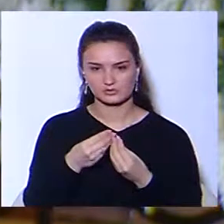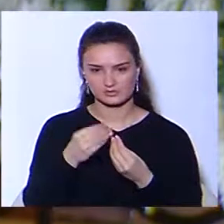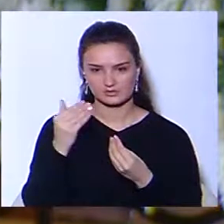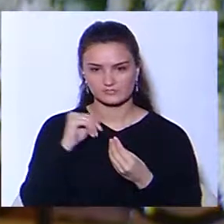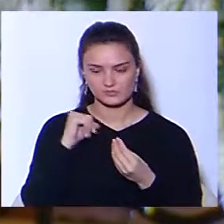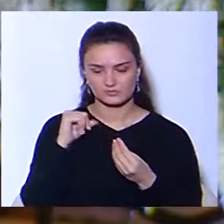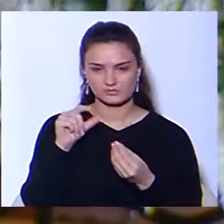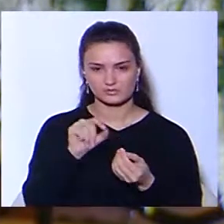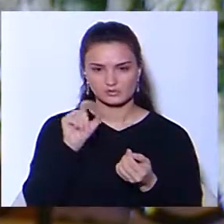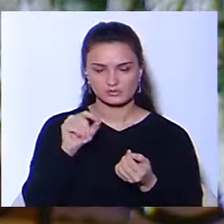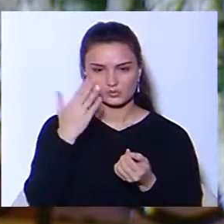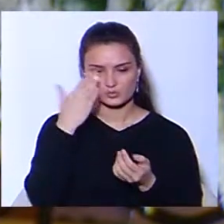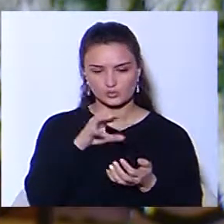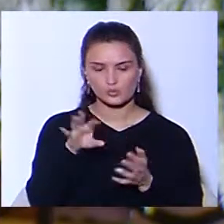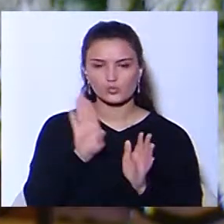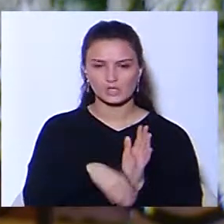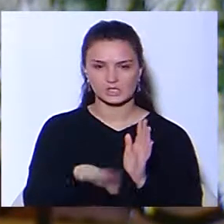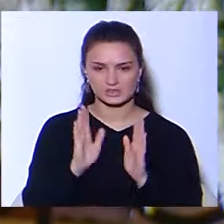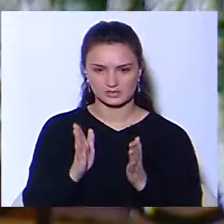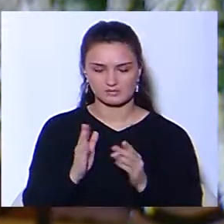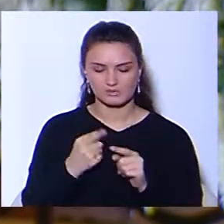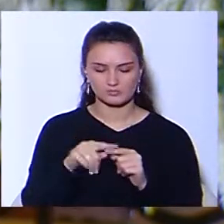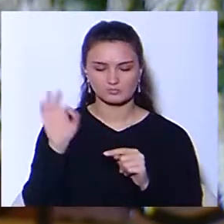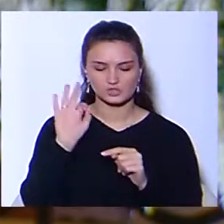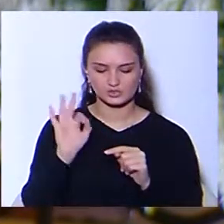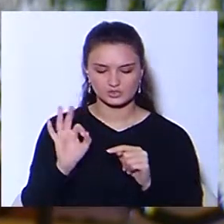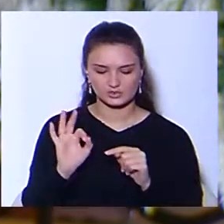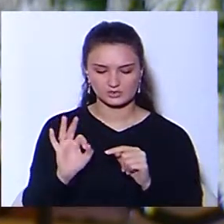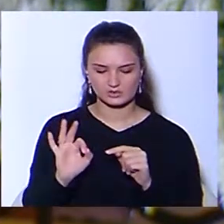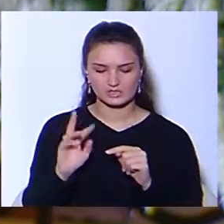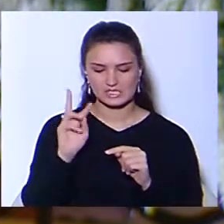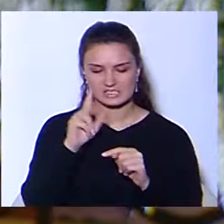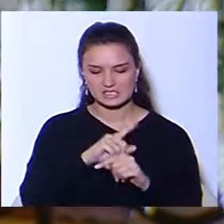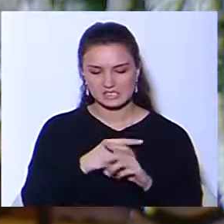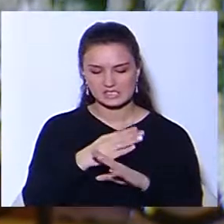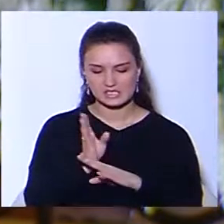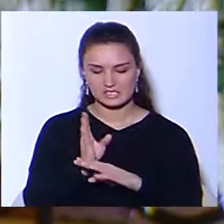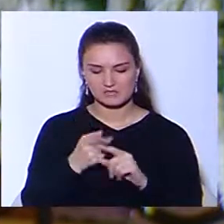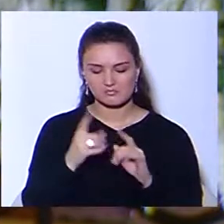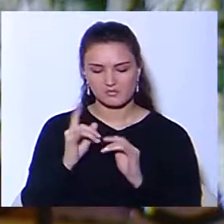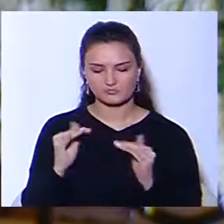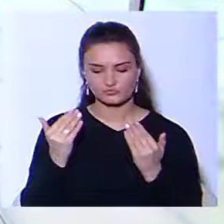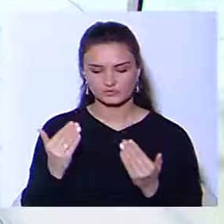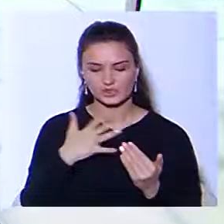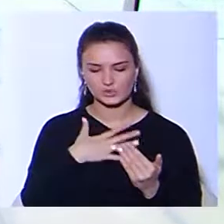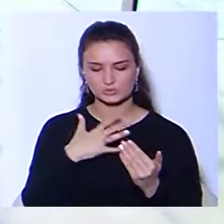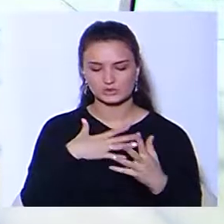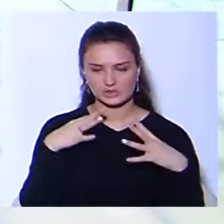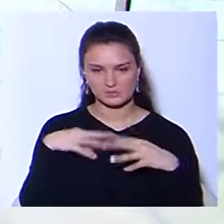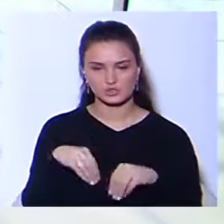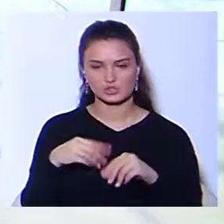სხეულის გამოღებისა ხშირად უარესი შედეგით მთავრდება, ხშირად ხდება გადაცდენა, ასპირაცია ბავშვის სასუნთქ